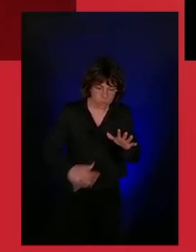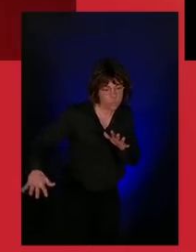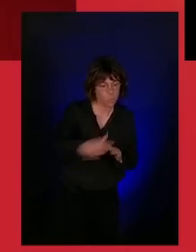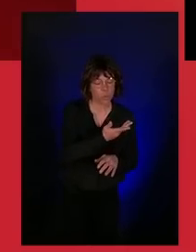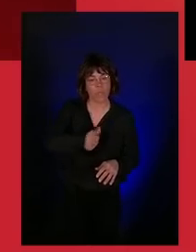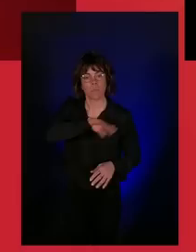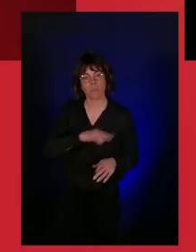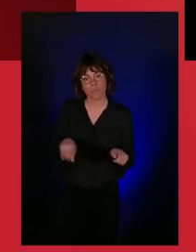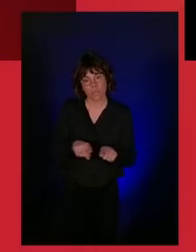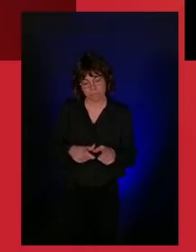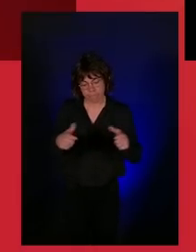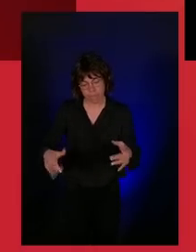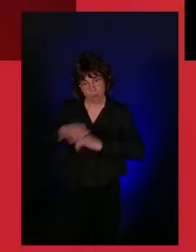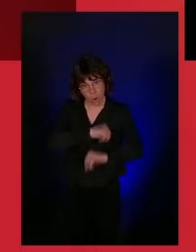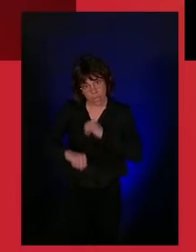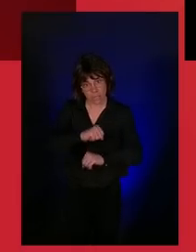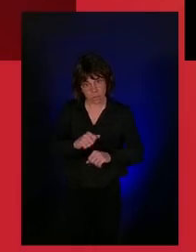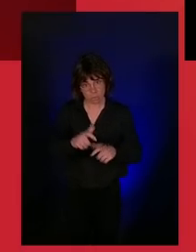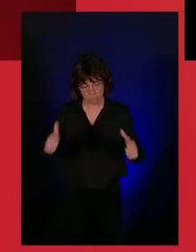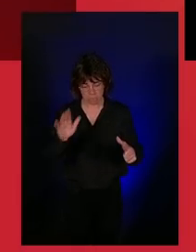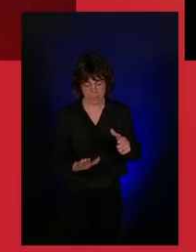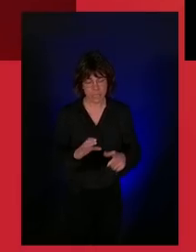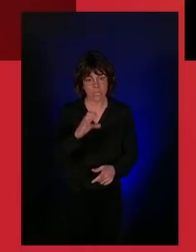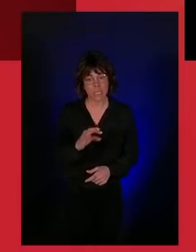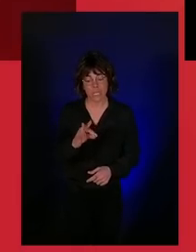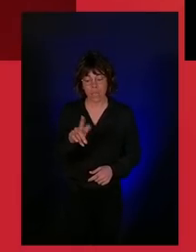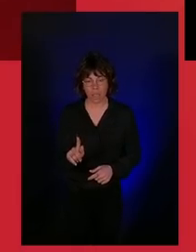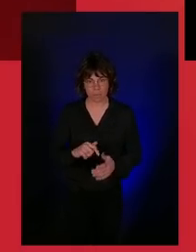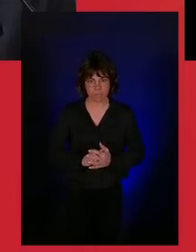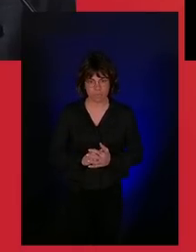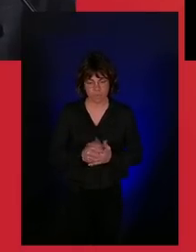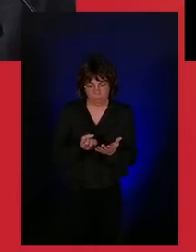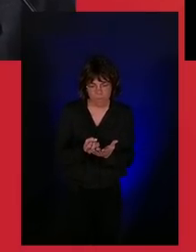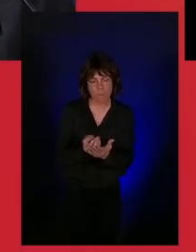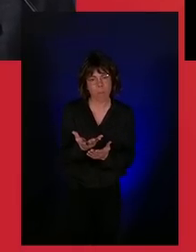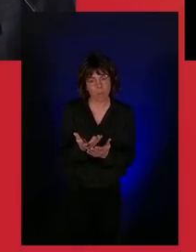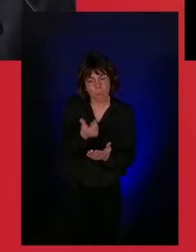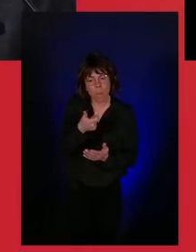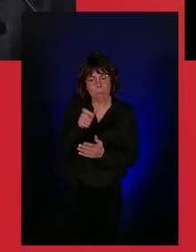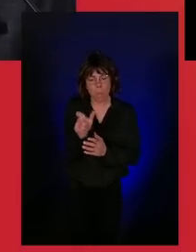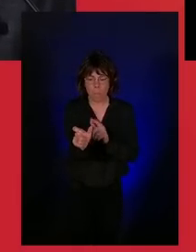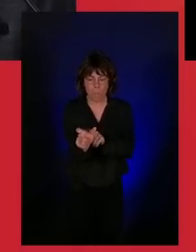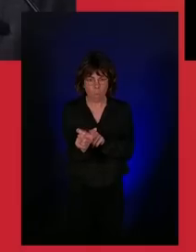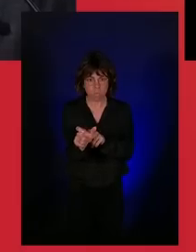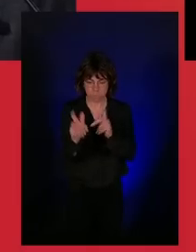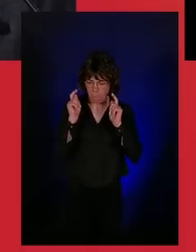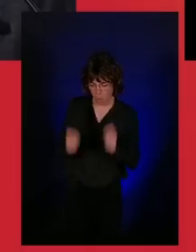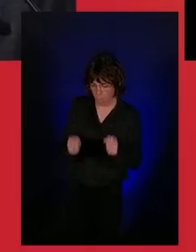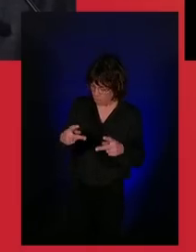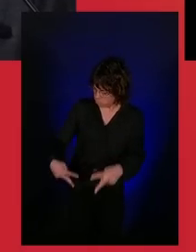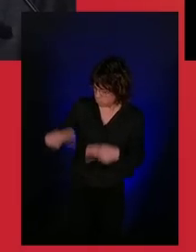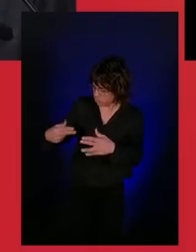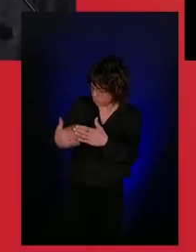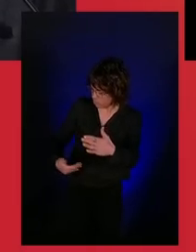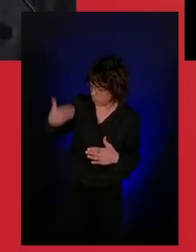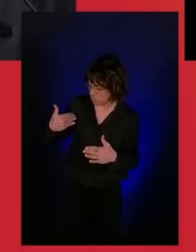les organisations et les structures de la CGT. Un mot caractérise ce mandat et le qualifie. C'est